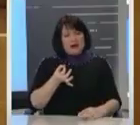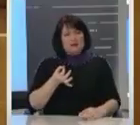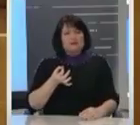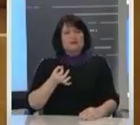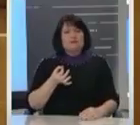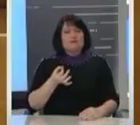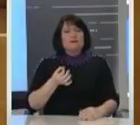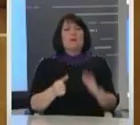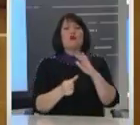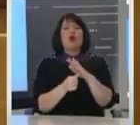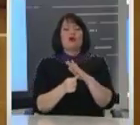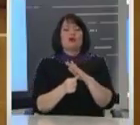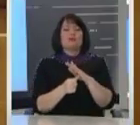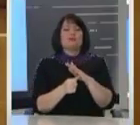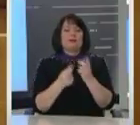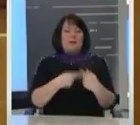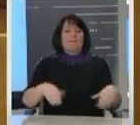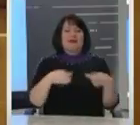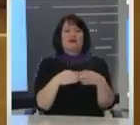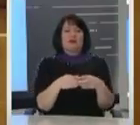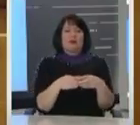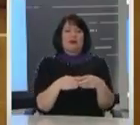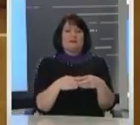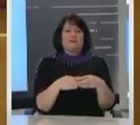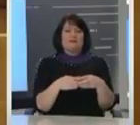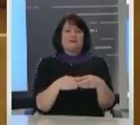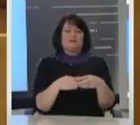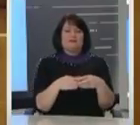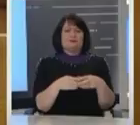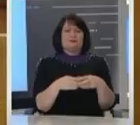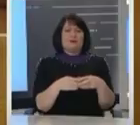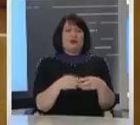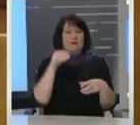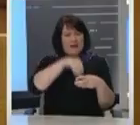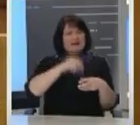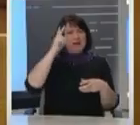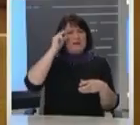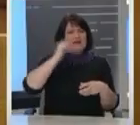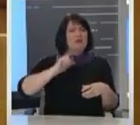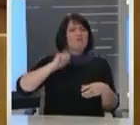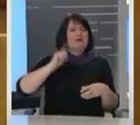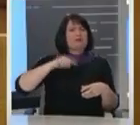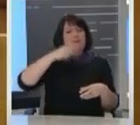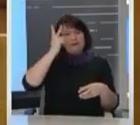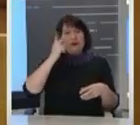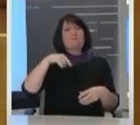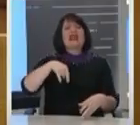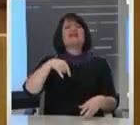να ορίσει πρόεδρο της Επιτροπής για την Παραβατικότητα στα ΑΕΗ τον κύριο